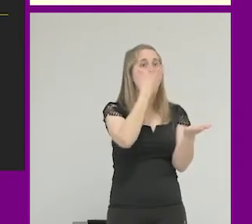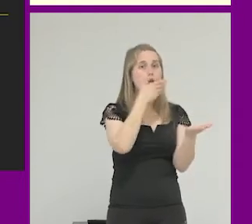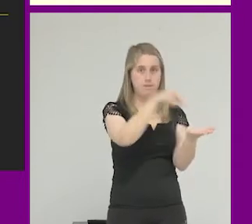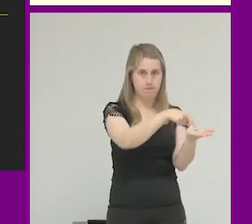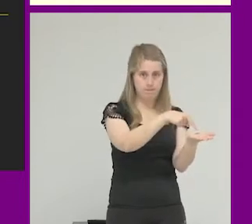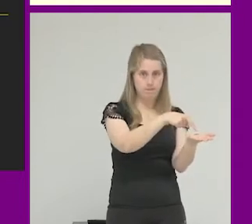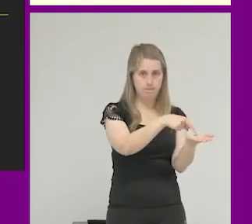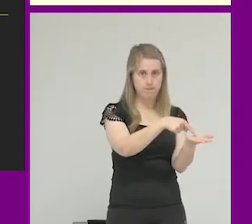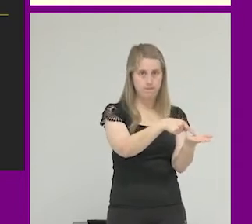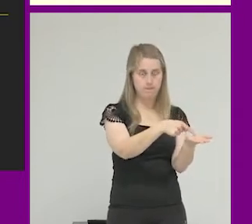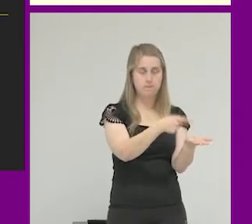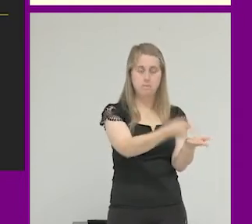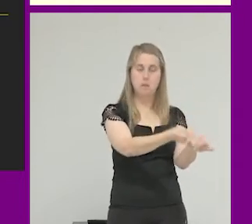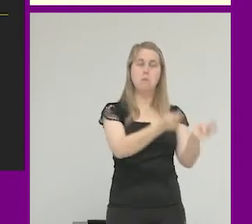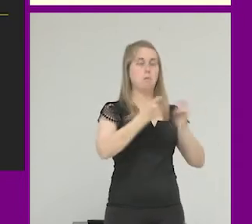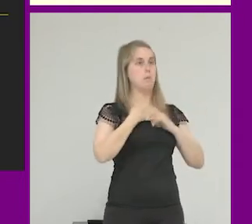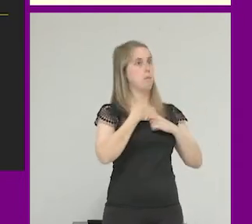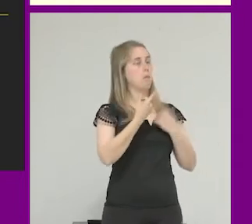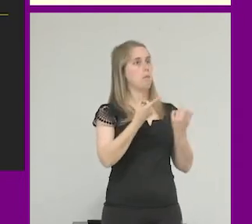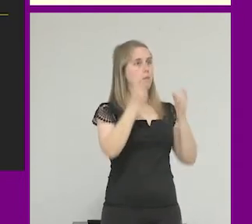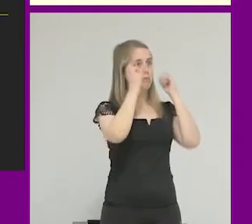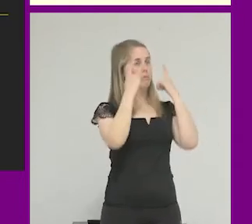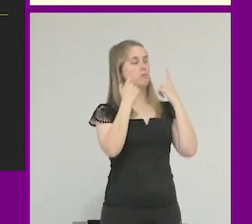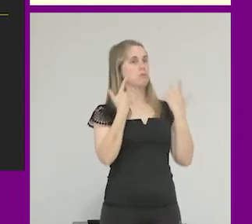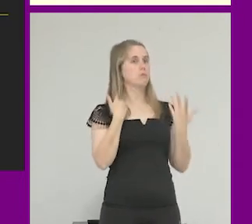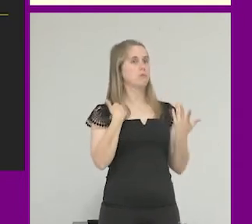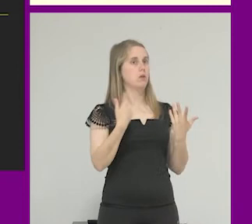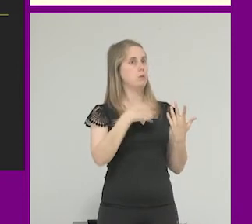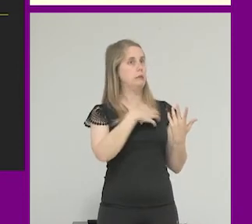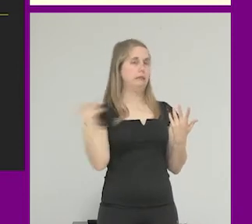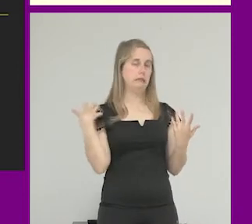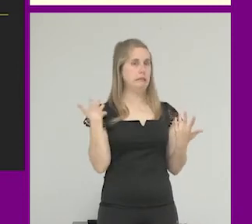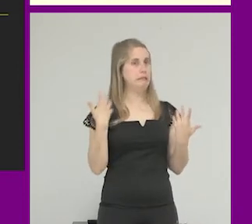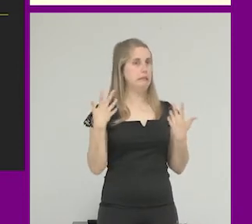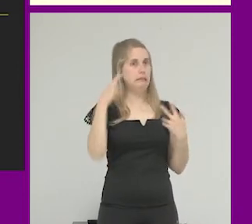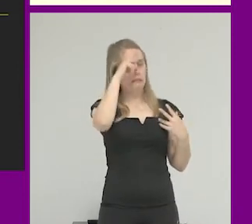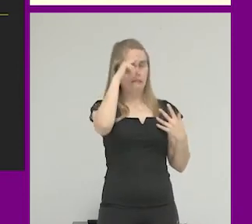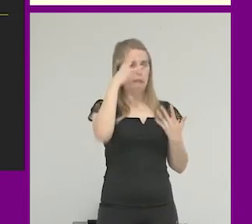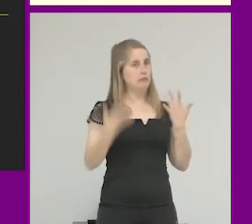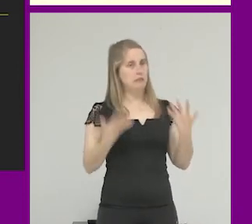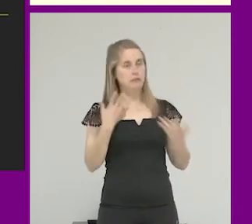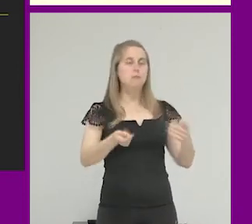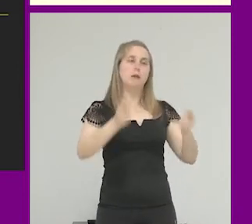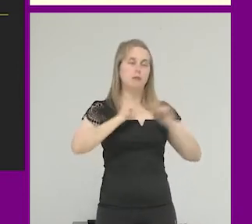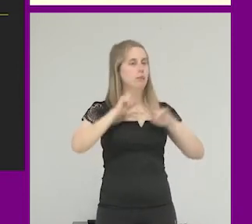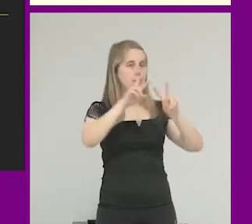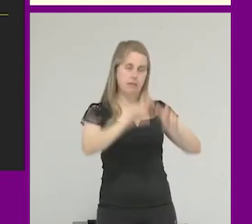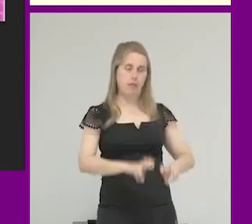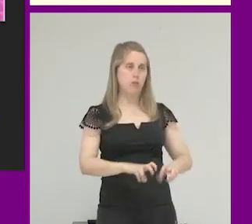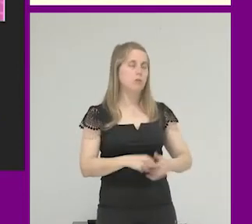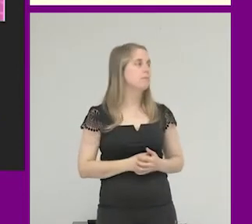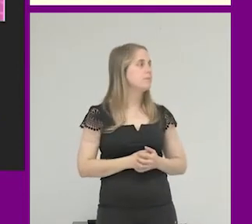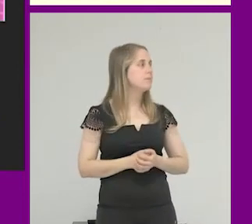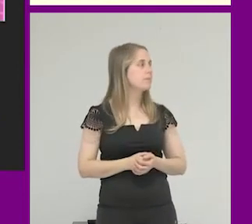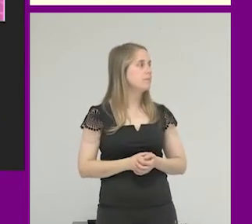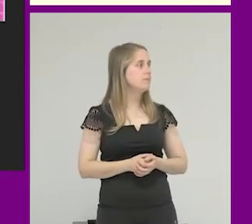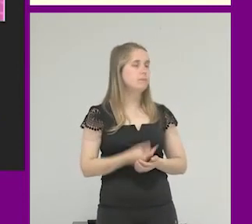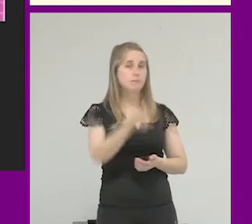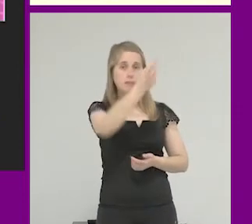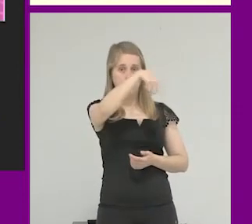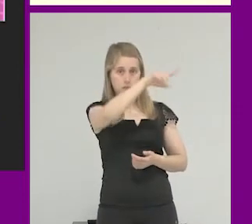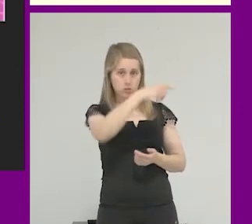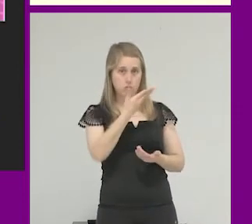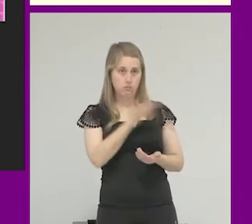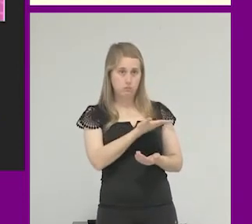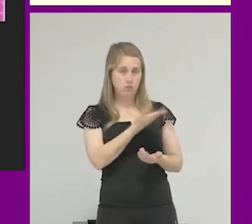gainera horrek piztu zitzaigun komo amorrua hau ikerketa egiteko. Eta hauek